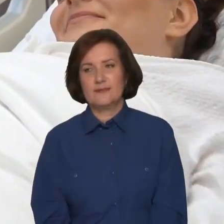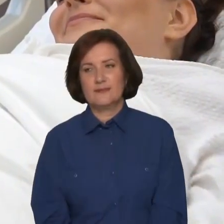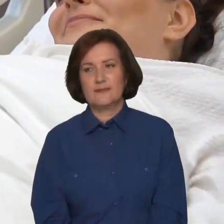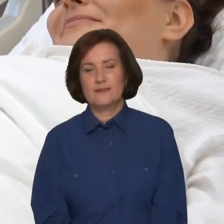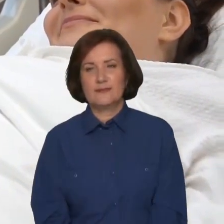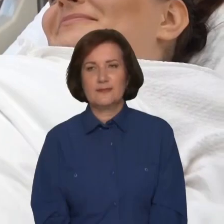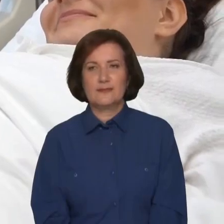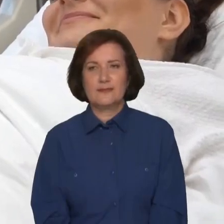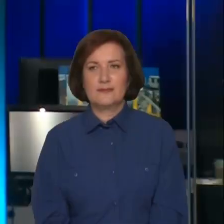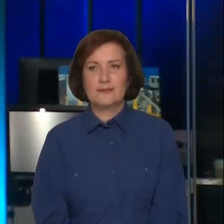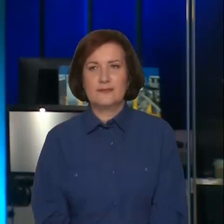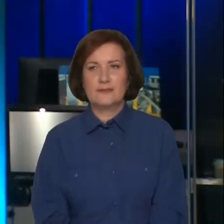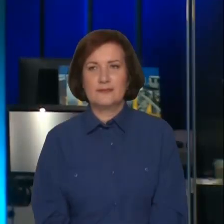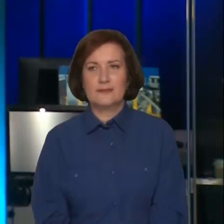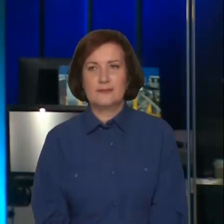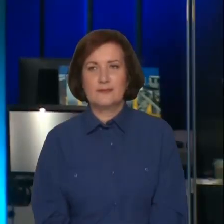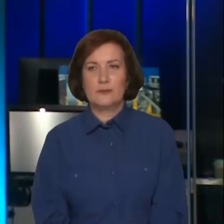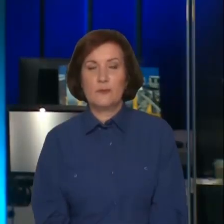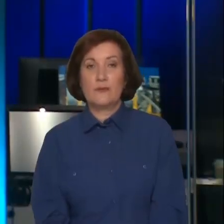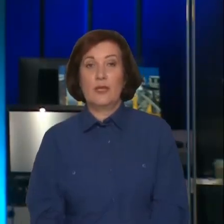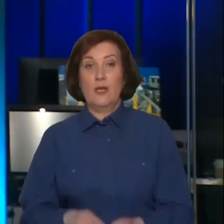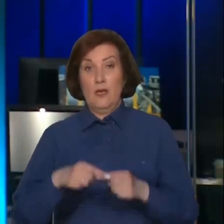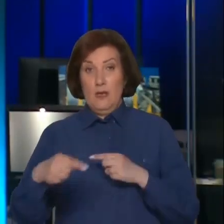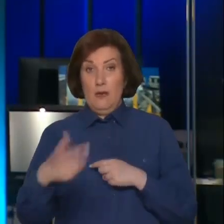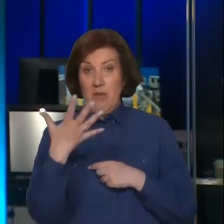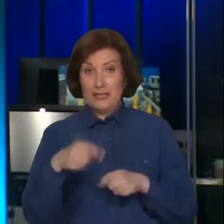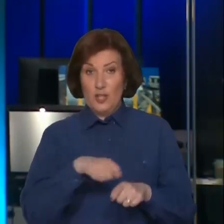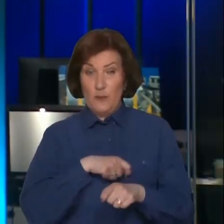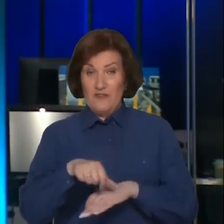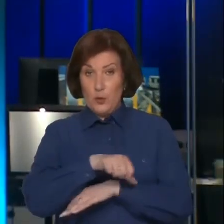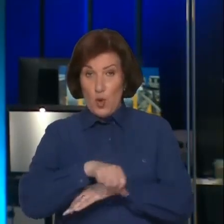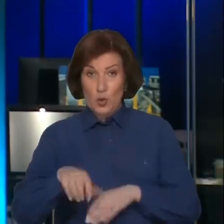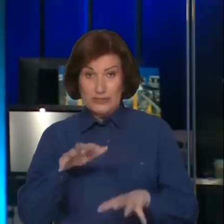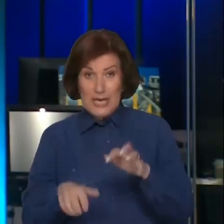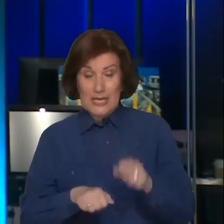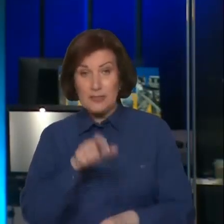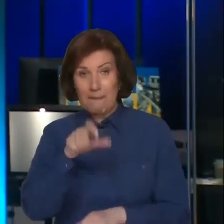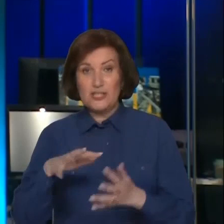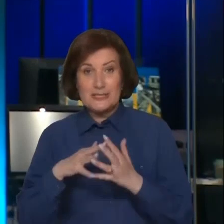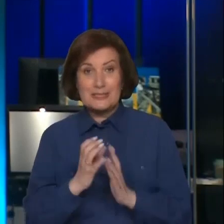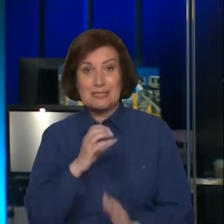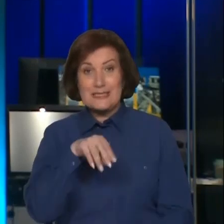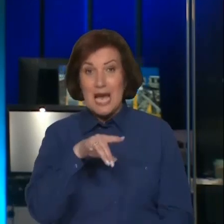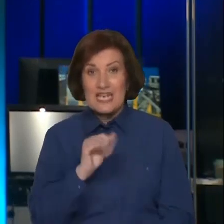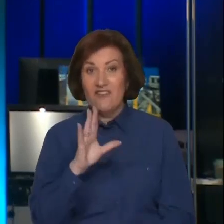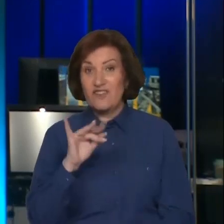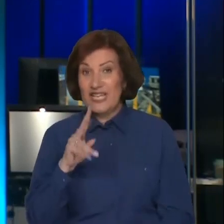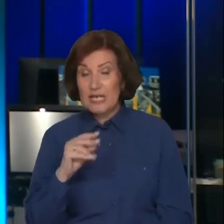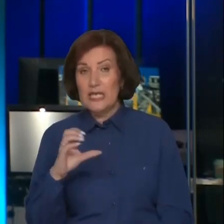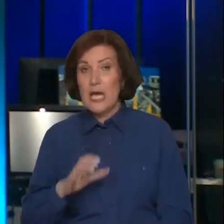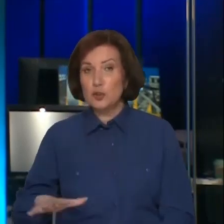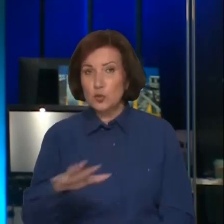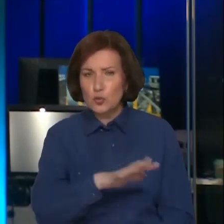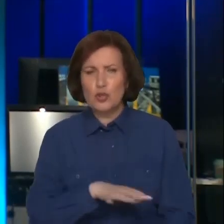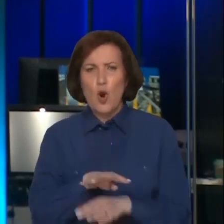на Суспільному. За 5 кілометрів від кордону з агресором мешканців села Старі Вирки на Сумщині